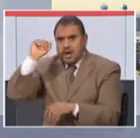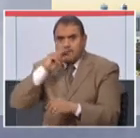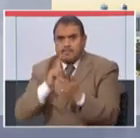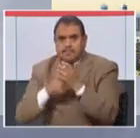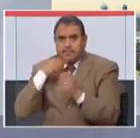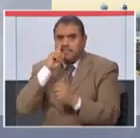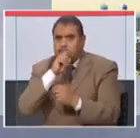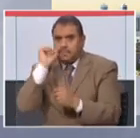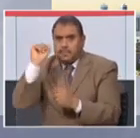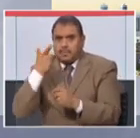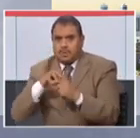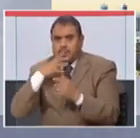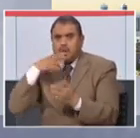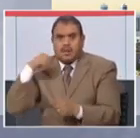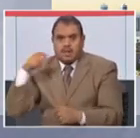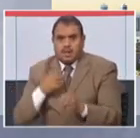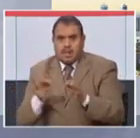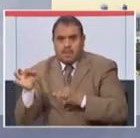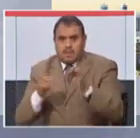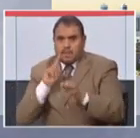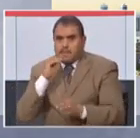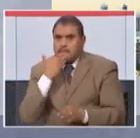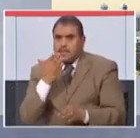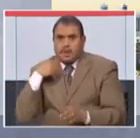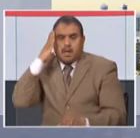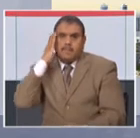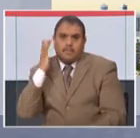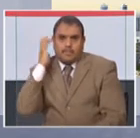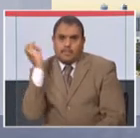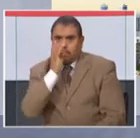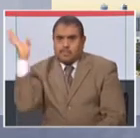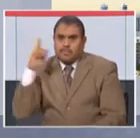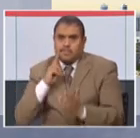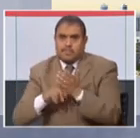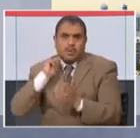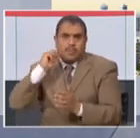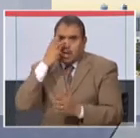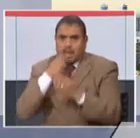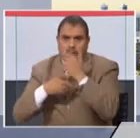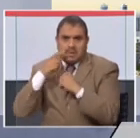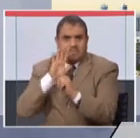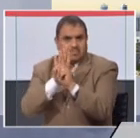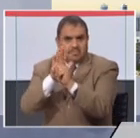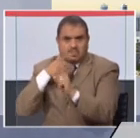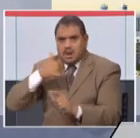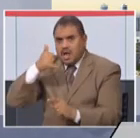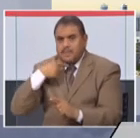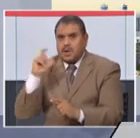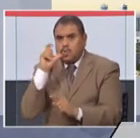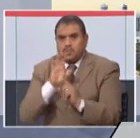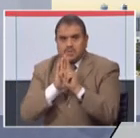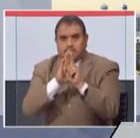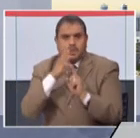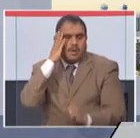باماره دبي وقد ابدى المهندس اعجابه بالمبنى وبمحافظه القائمين عليه بالقيم العربيه